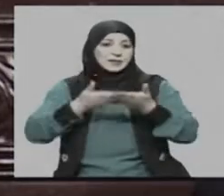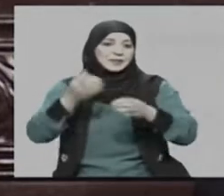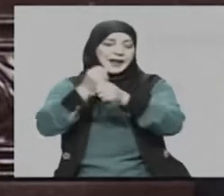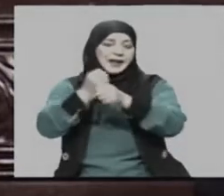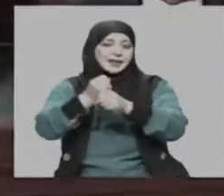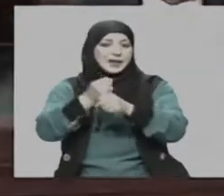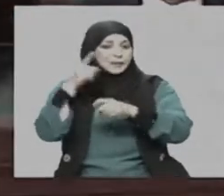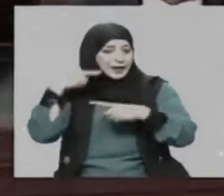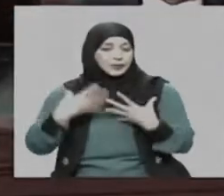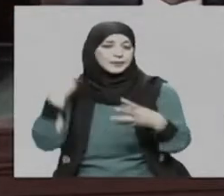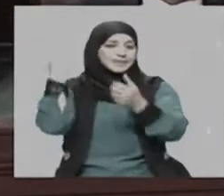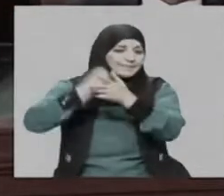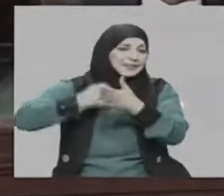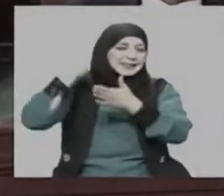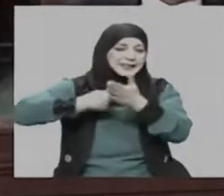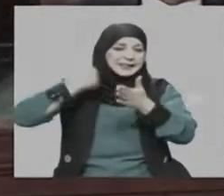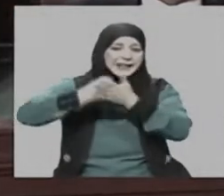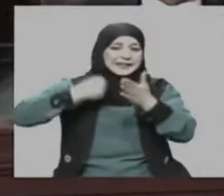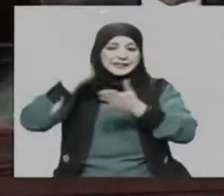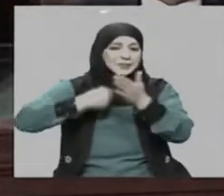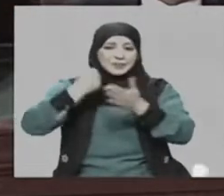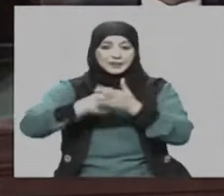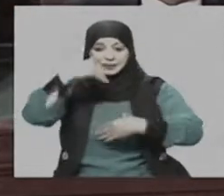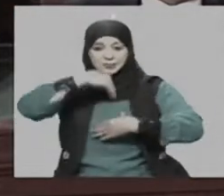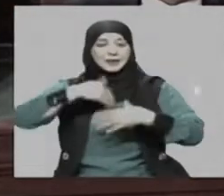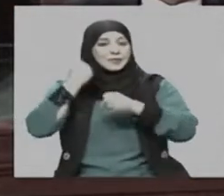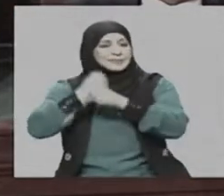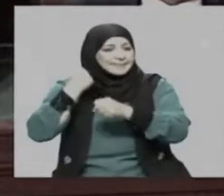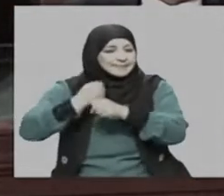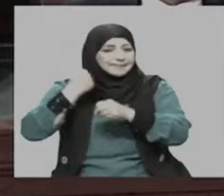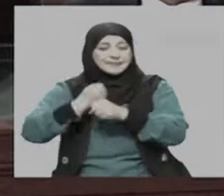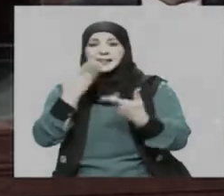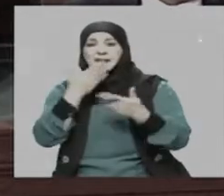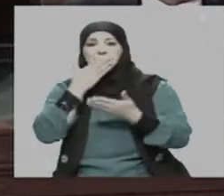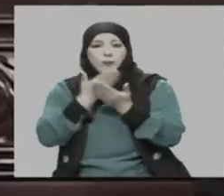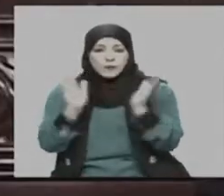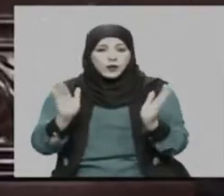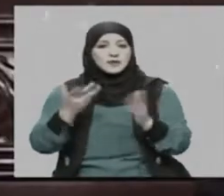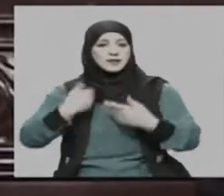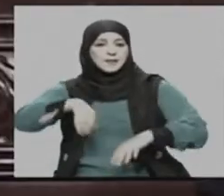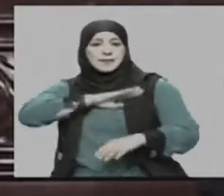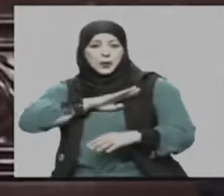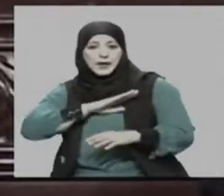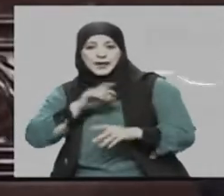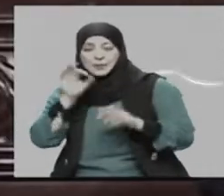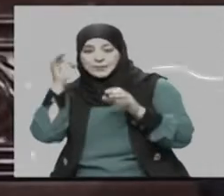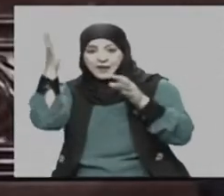تحدينا بروح قيم، ثقة، مسؤولية، إبداع،